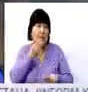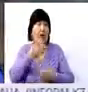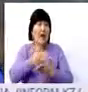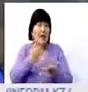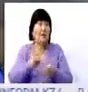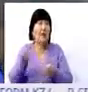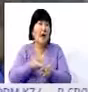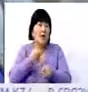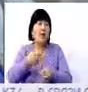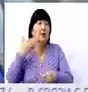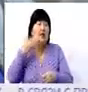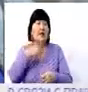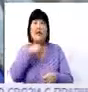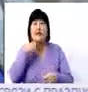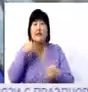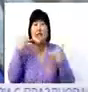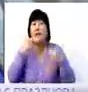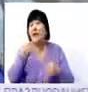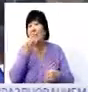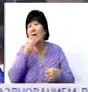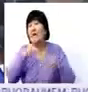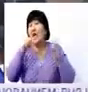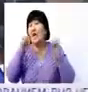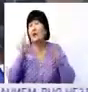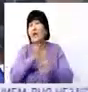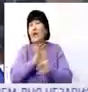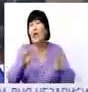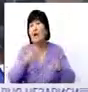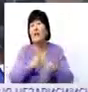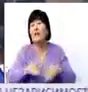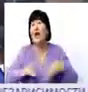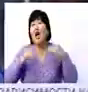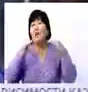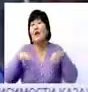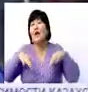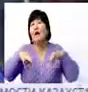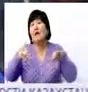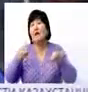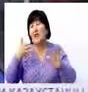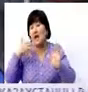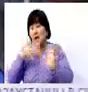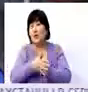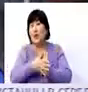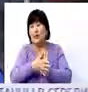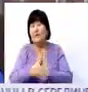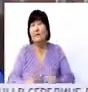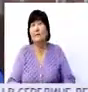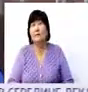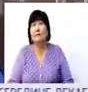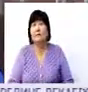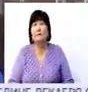Хлеба, картофеля, риса, говядины, яиц. Специалисты объясняют это повышением транспортных расходов. Нам картофель